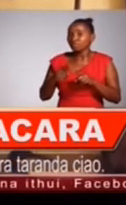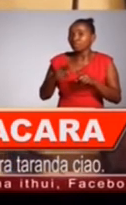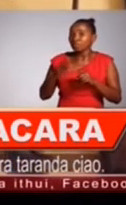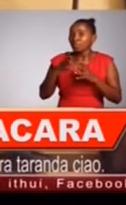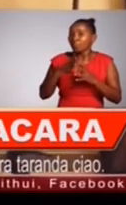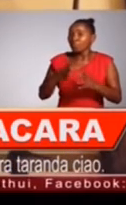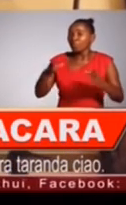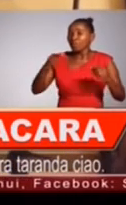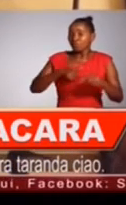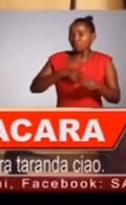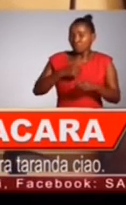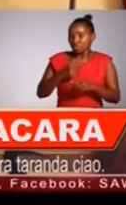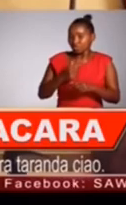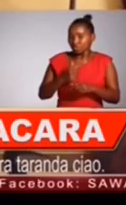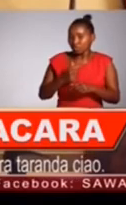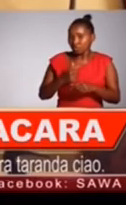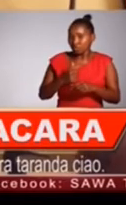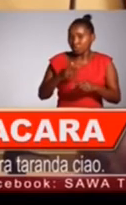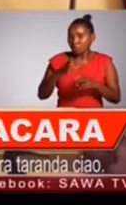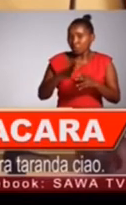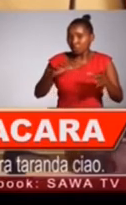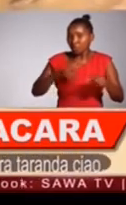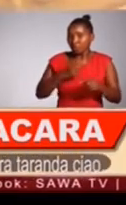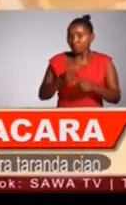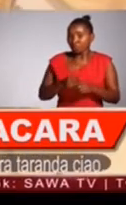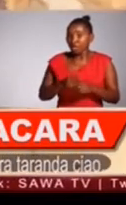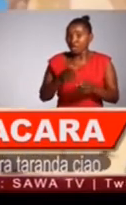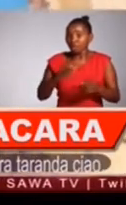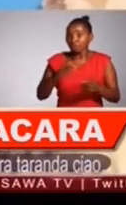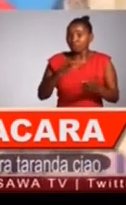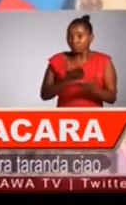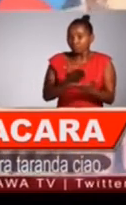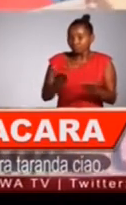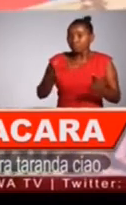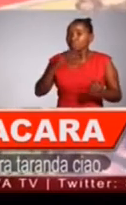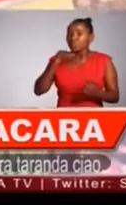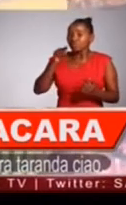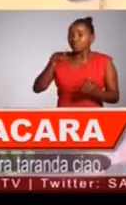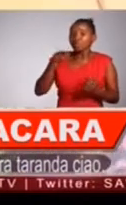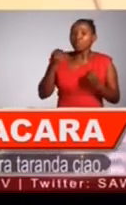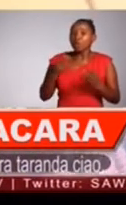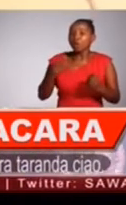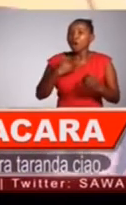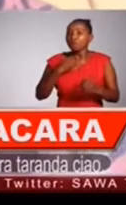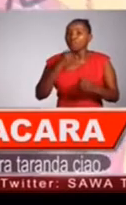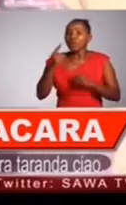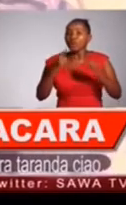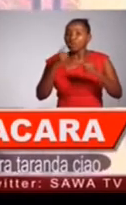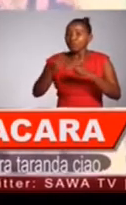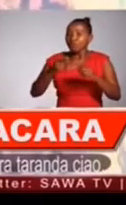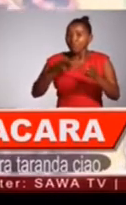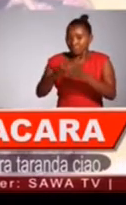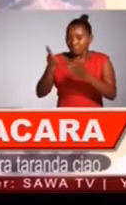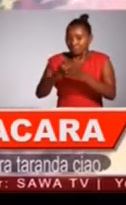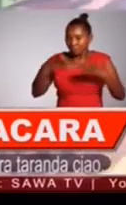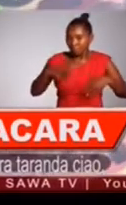ni more of a feeling Ni more of a feeling Kurigara na Eric Jenga, kaigia ni mamu kagira oda kumakure